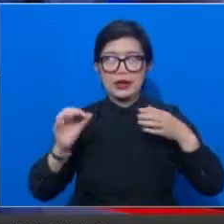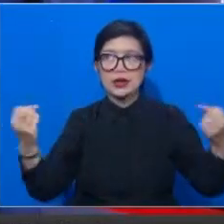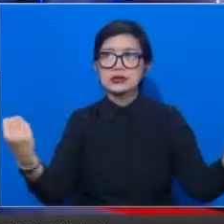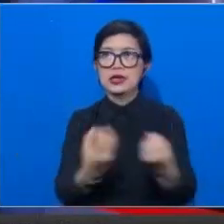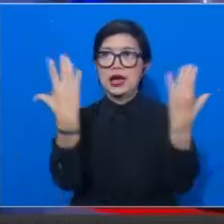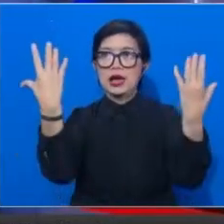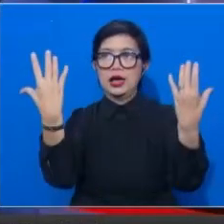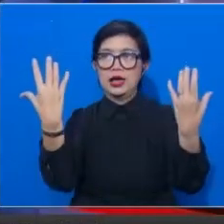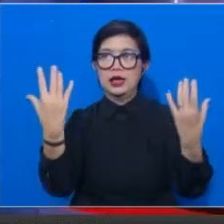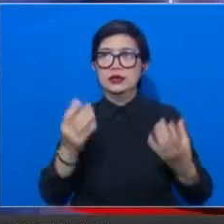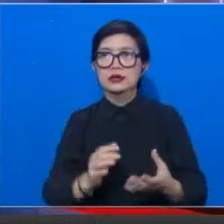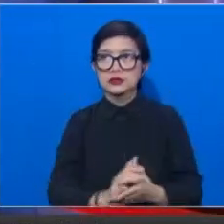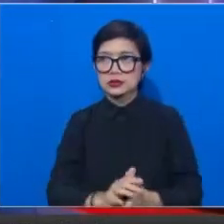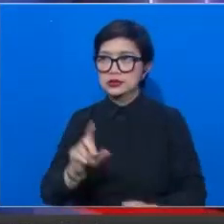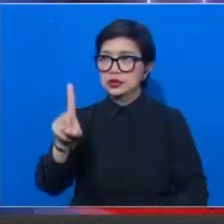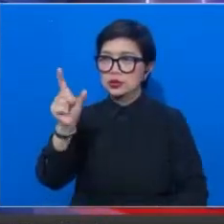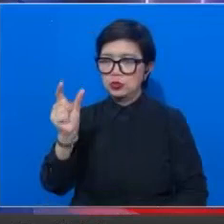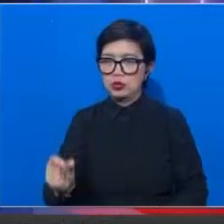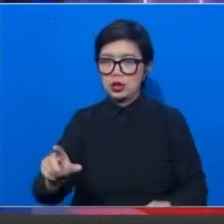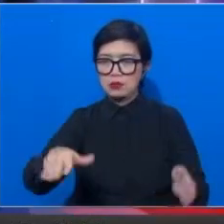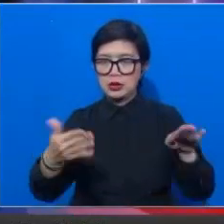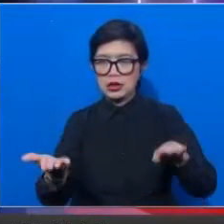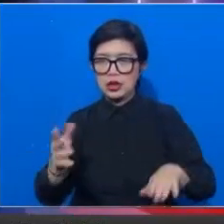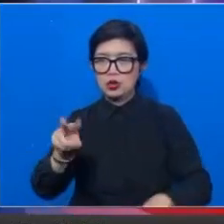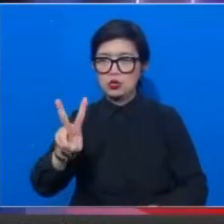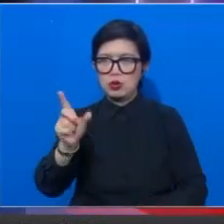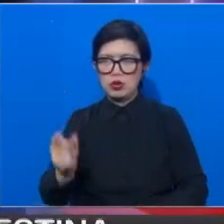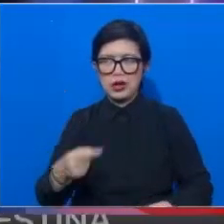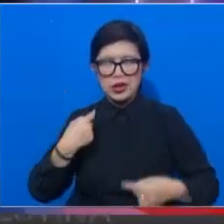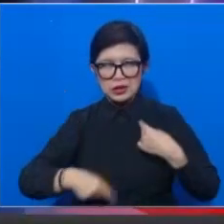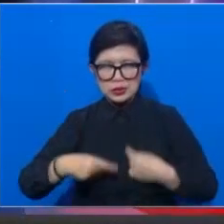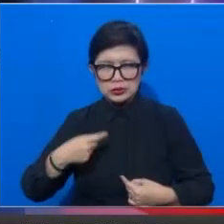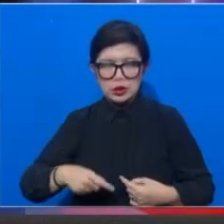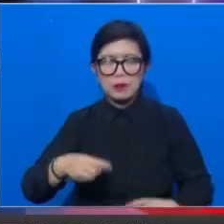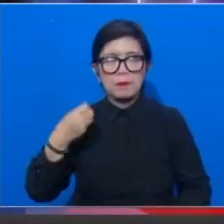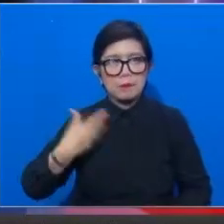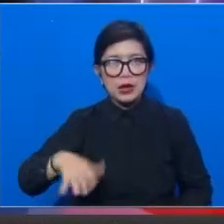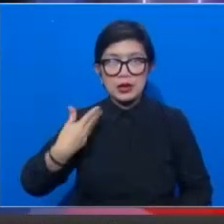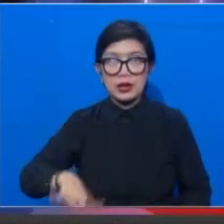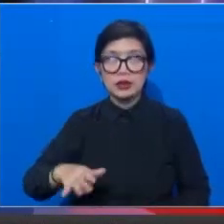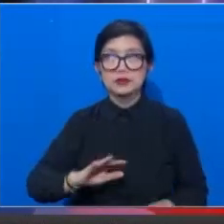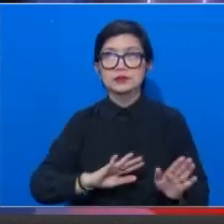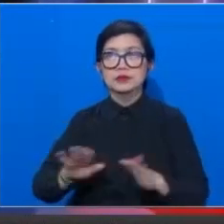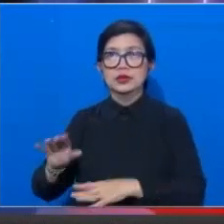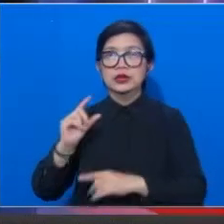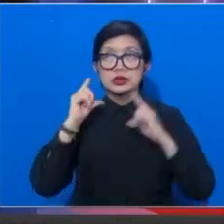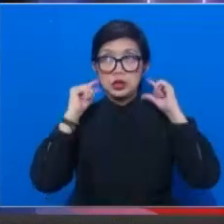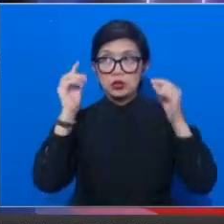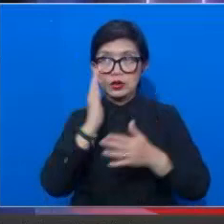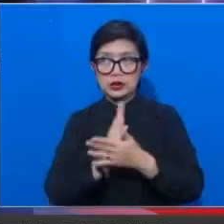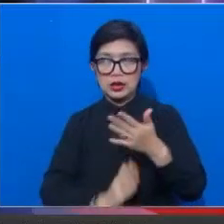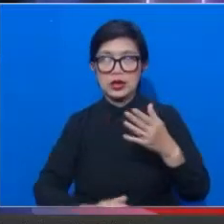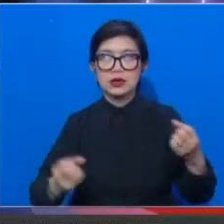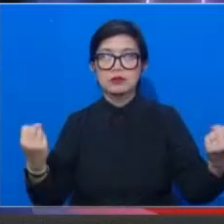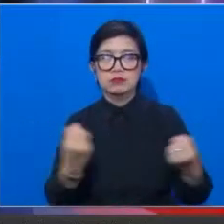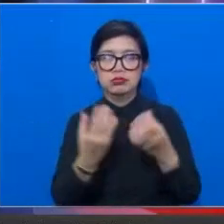Selatan. Akibatnya seorang pelajar tewas dan 2 lainnya kritis. Sementara di Klaten, Jawa Tengah, akibat seorang pengemudi mobil mengantuk, kecelakaan beruntun melibatkan